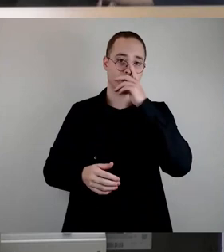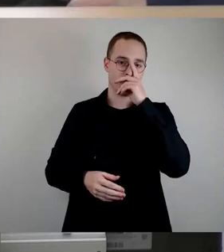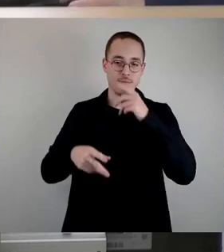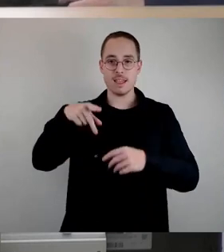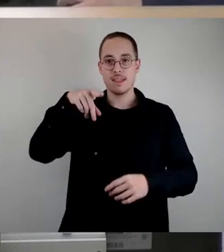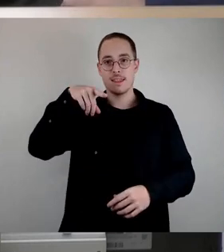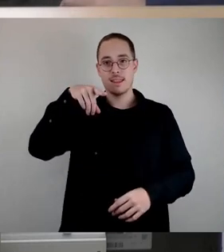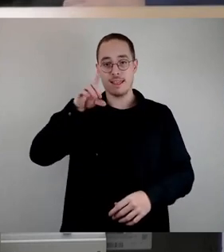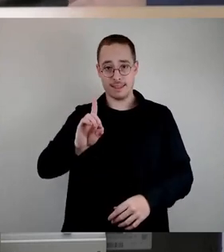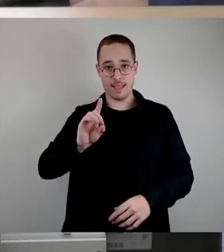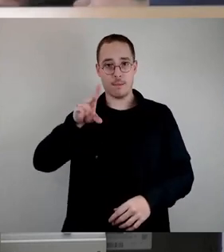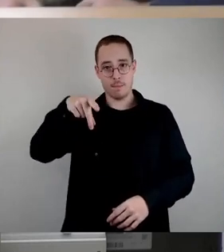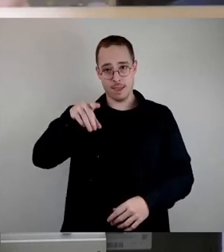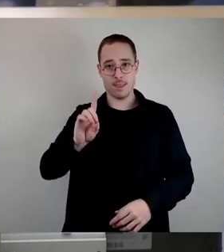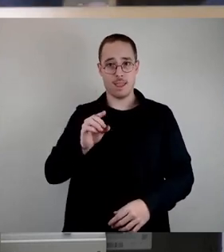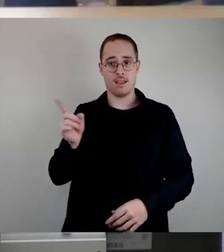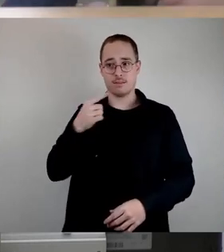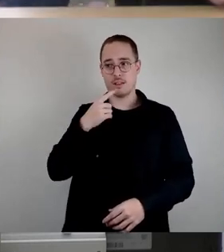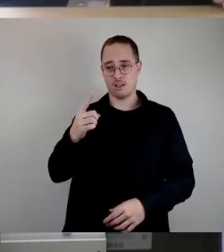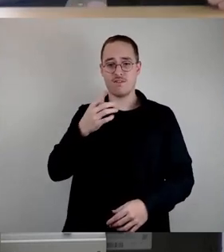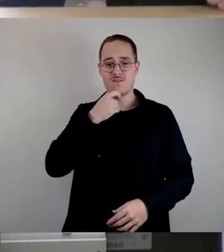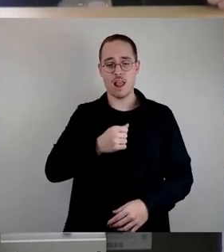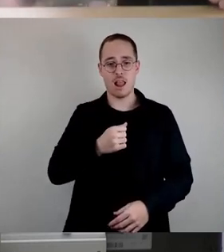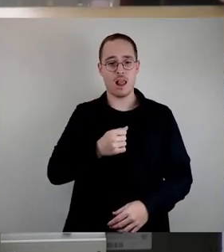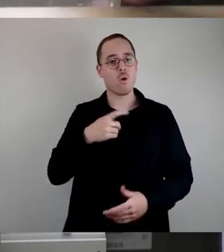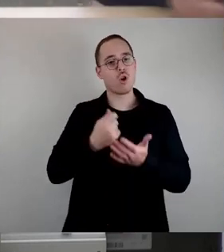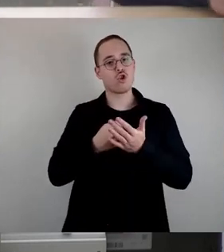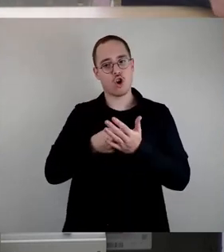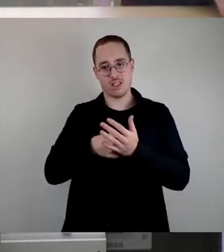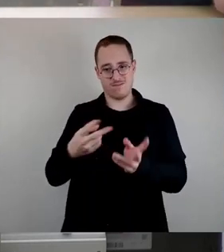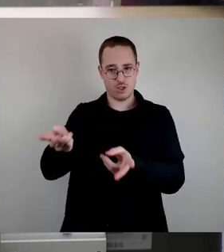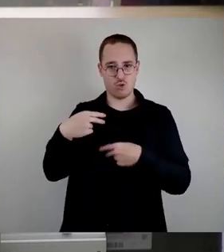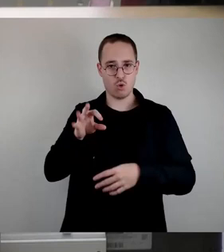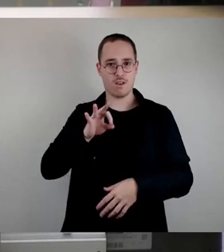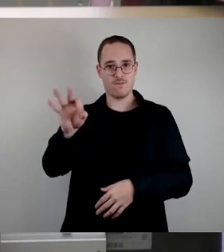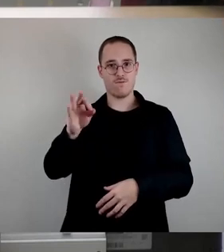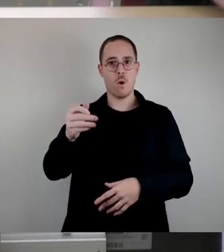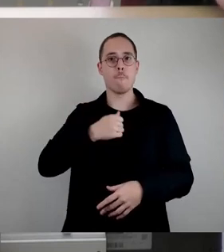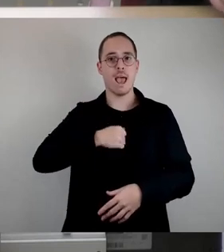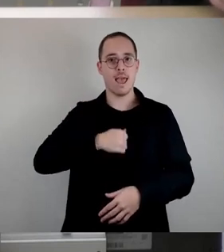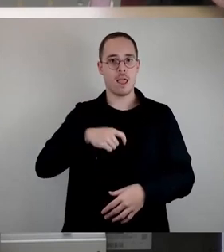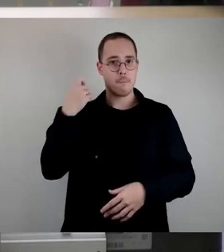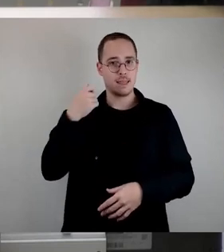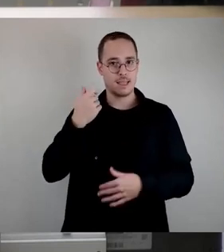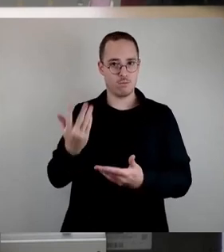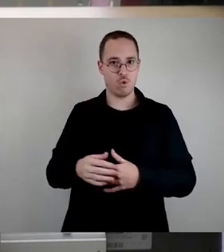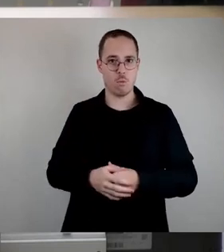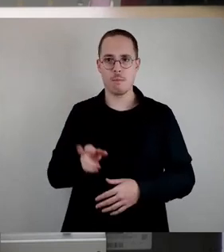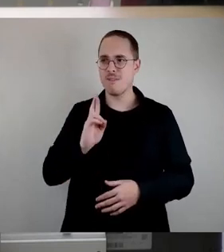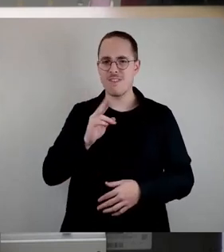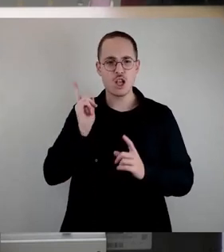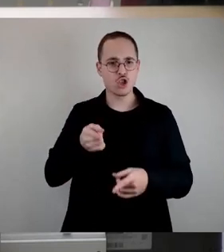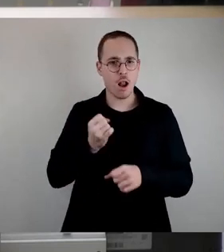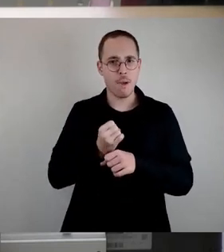Bäderbetrieb zurückhaben möchte. Stelle ich Ihnen die Frage, wer soll denn die 4 Millionen für die Fähre und für den Ausbau investieren? Über TWD wird es auch nicht